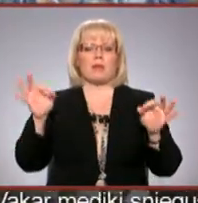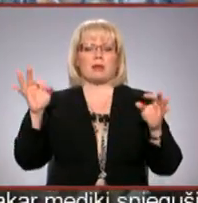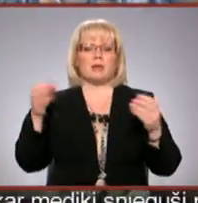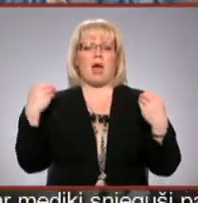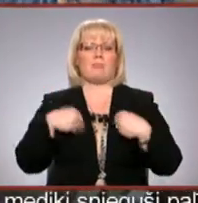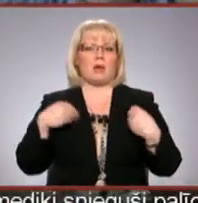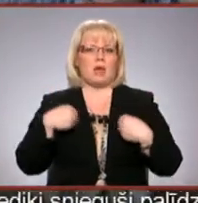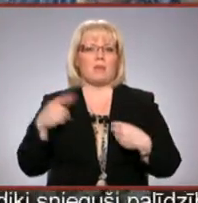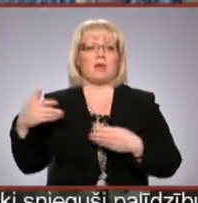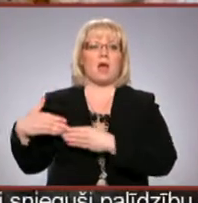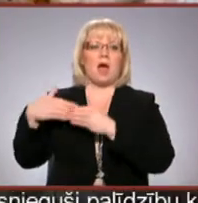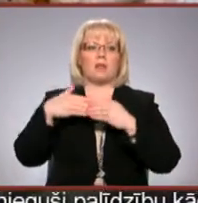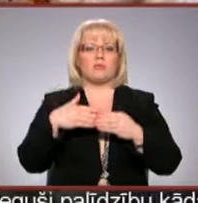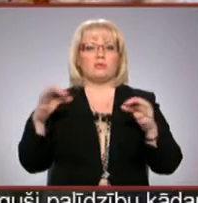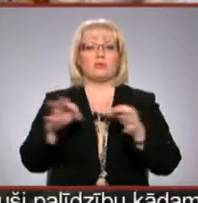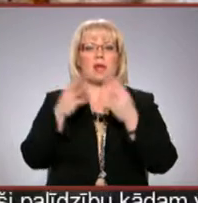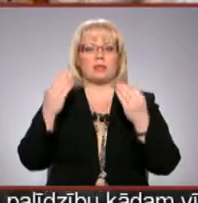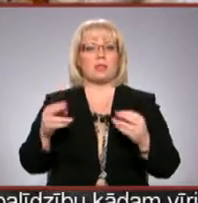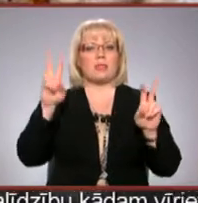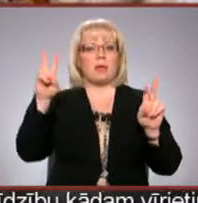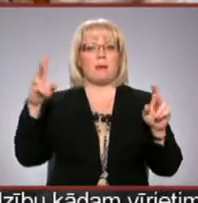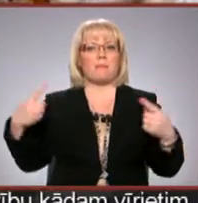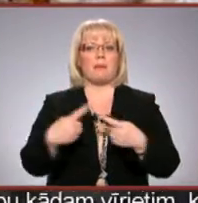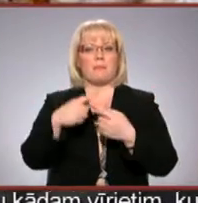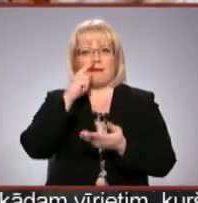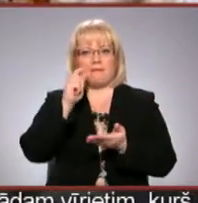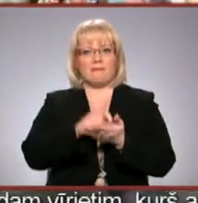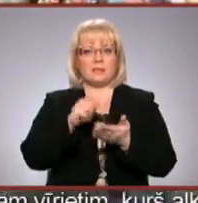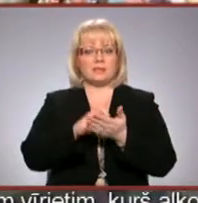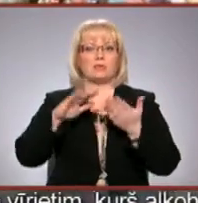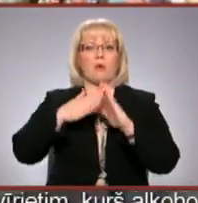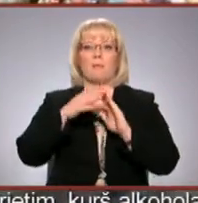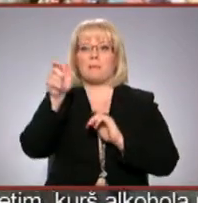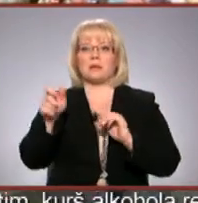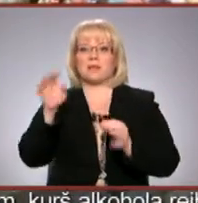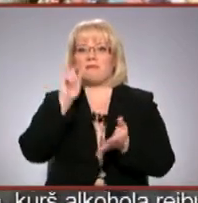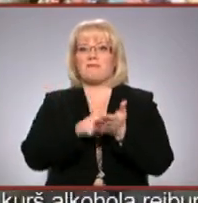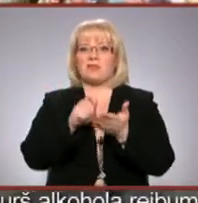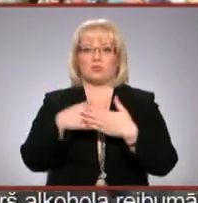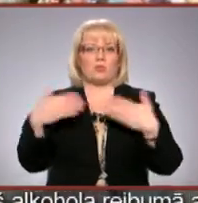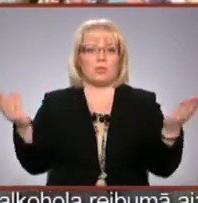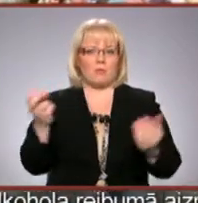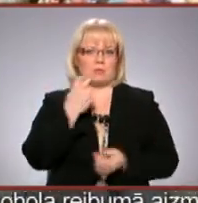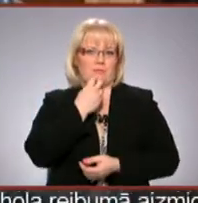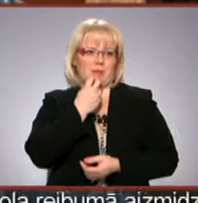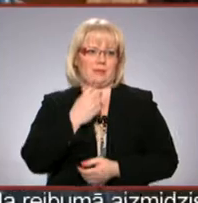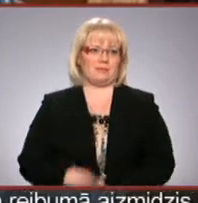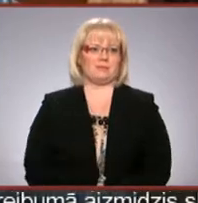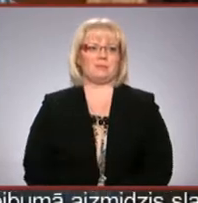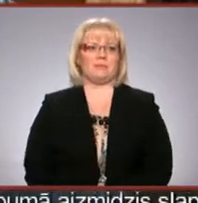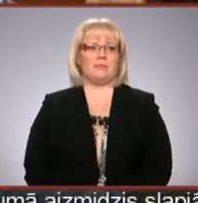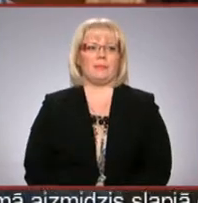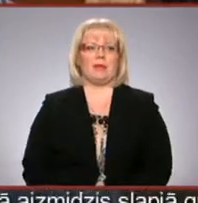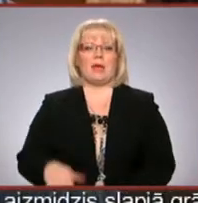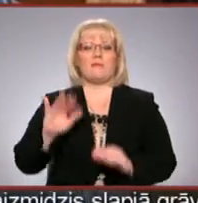un Ināra atvedušas lieldienām tematiski piemērotās vistiņas, jo pilsētniekiem taču vistu nav viņas smei. Lai nu mums